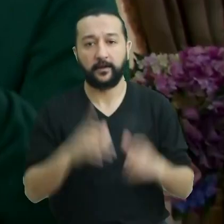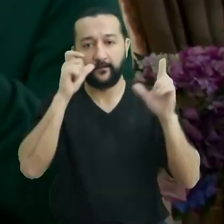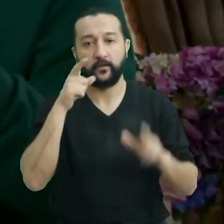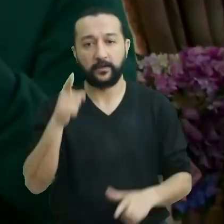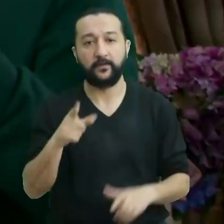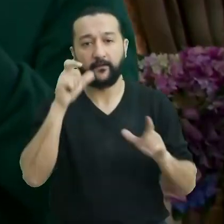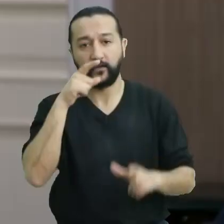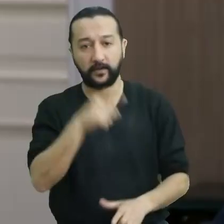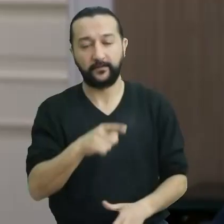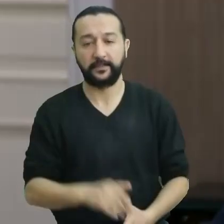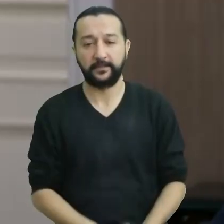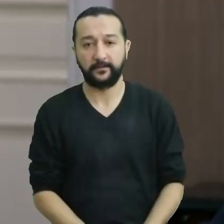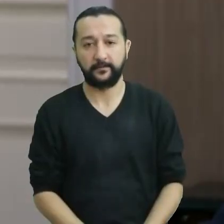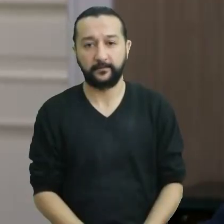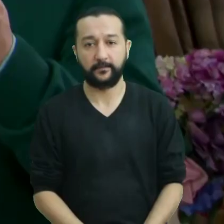Fotoğrafı. Fotoğrafı.